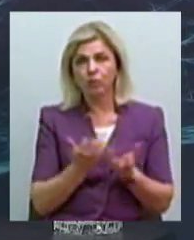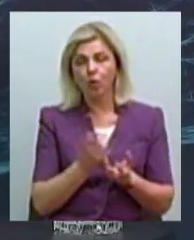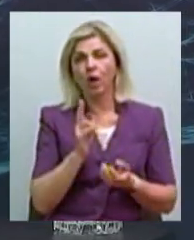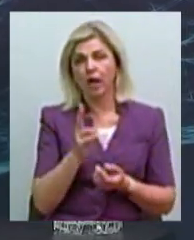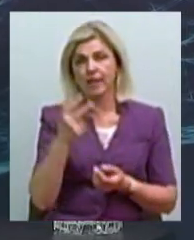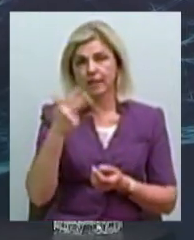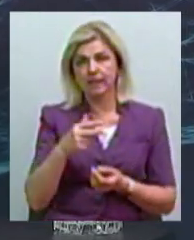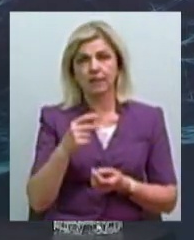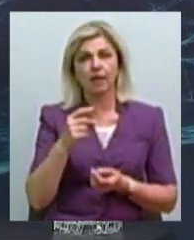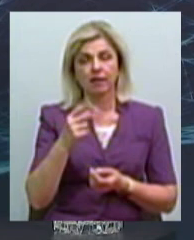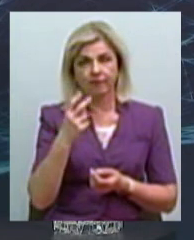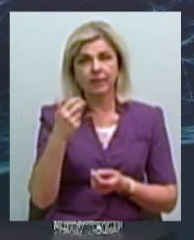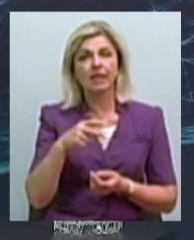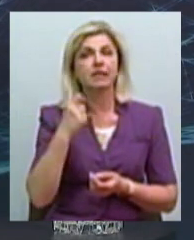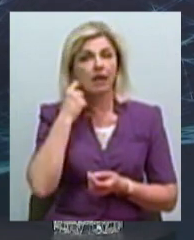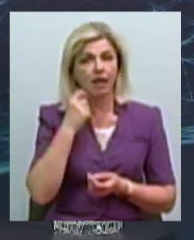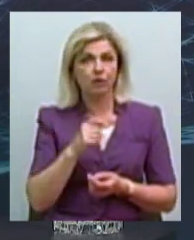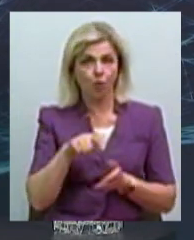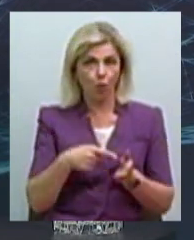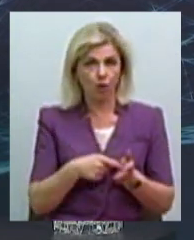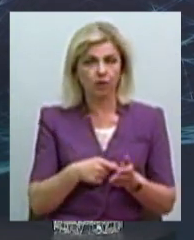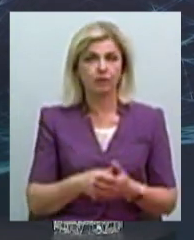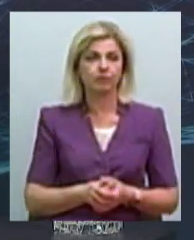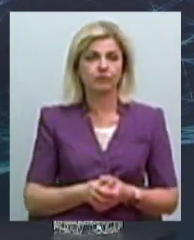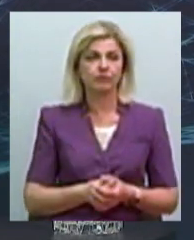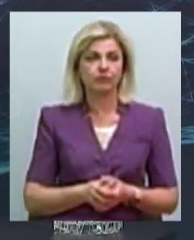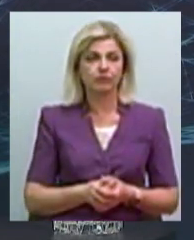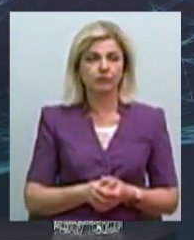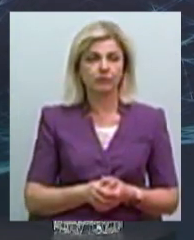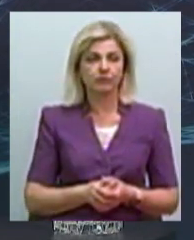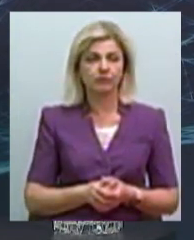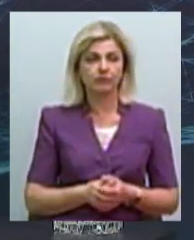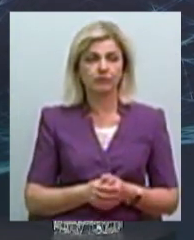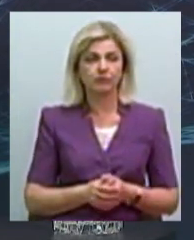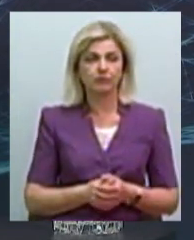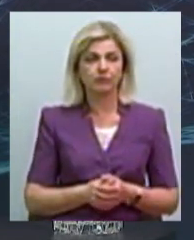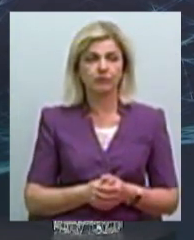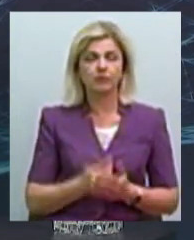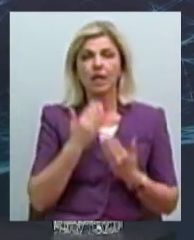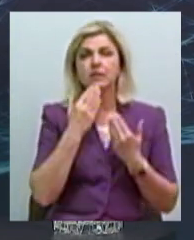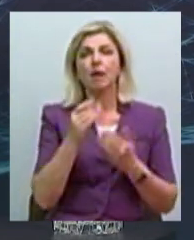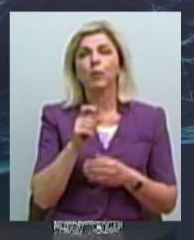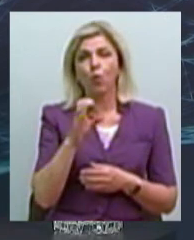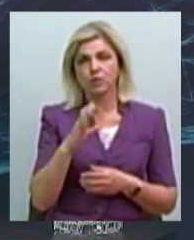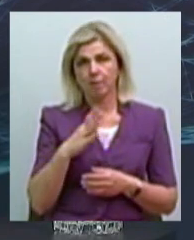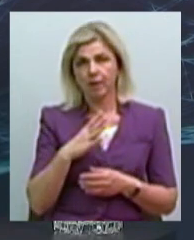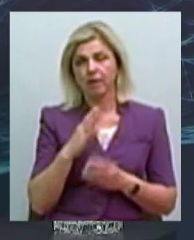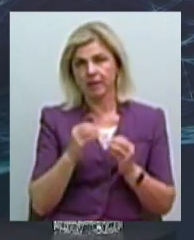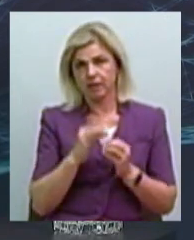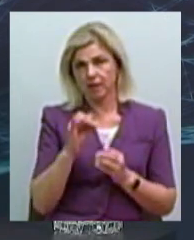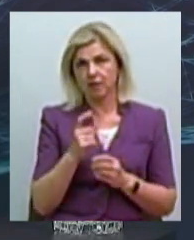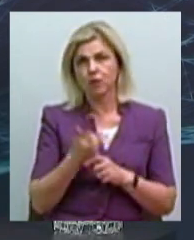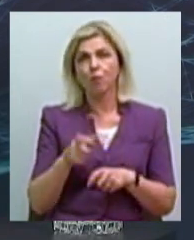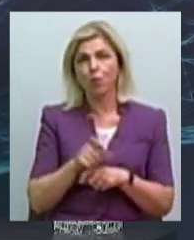не просто разобрано до того, как оно приехало. Запрос был в десятки раз больше, чем то, что